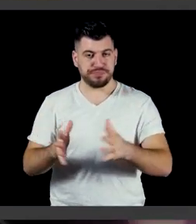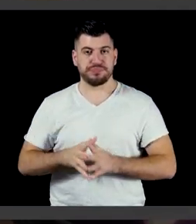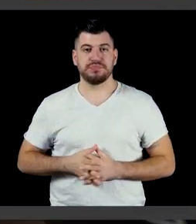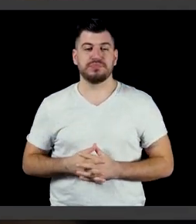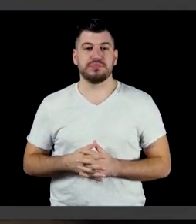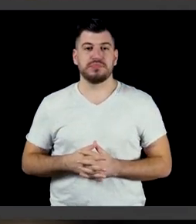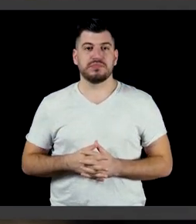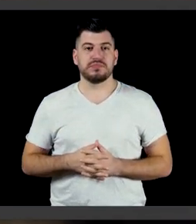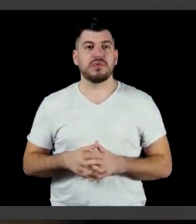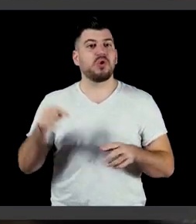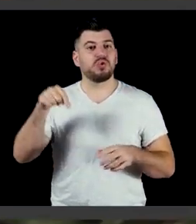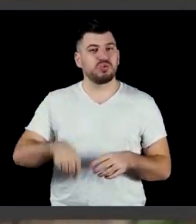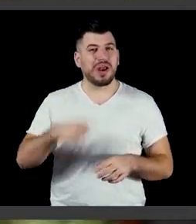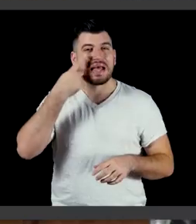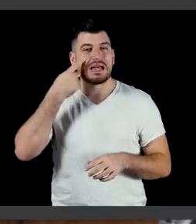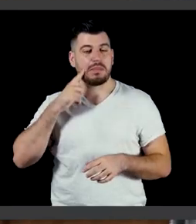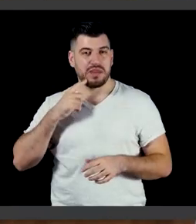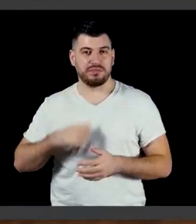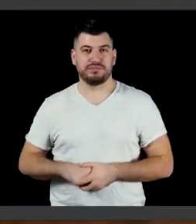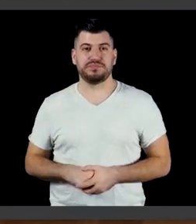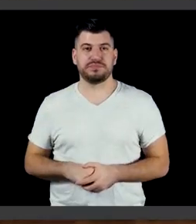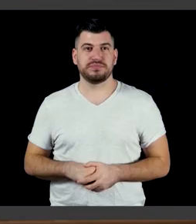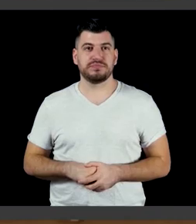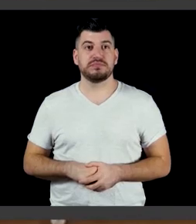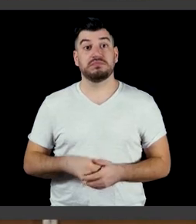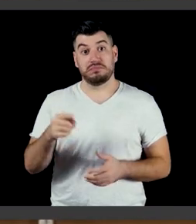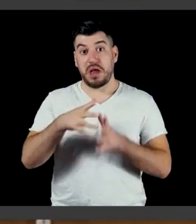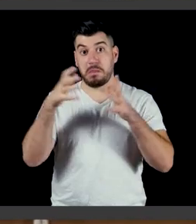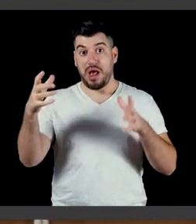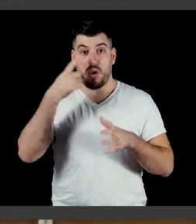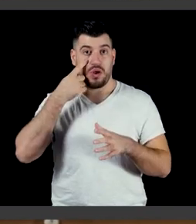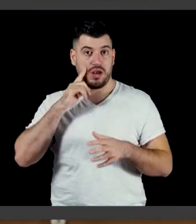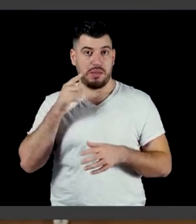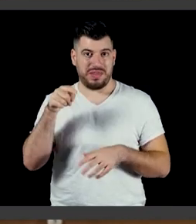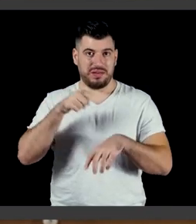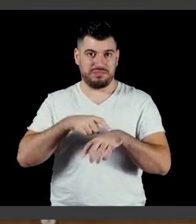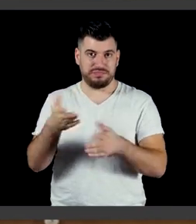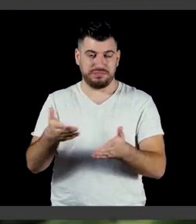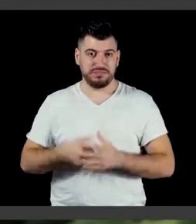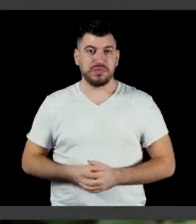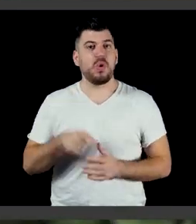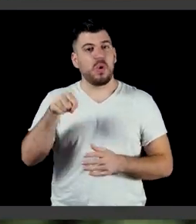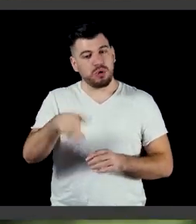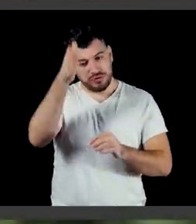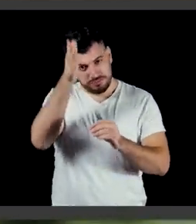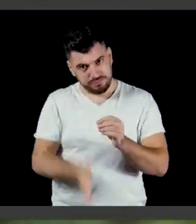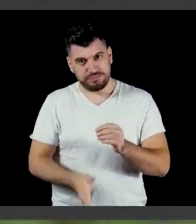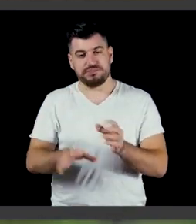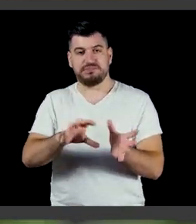σας. Θα πάρω τώρα ένα κρεμμύδι. Αυτό εδώ είναι γιγαντιαίο, είναι πολύ μεγάλο. Οπότε καλύτερα να κόψω το μισό,